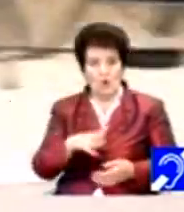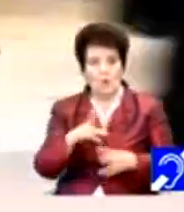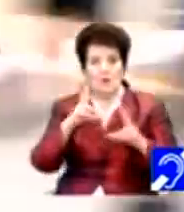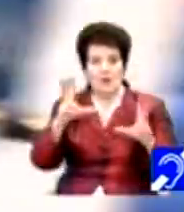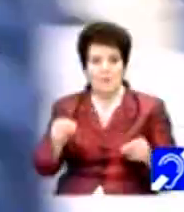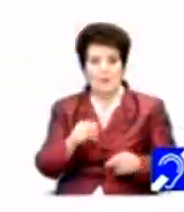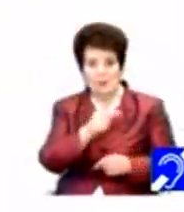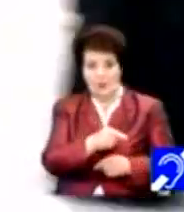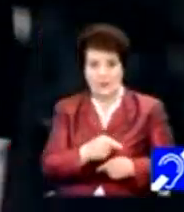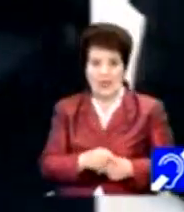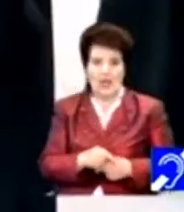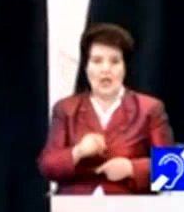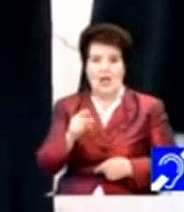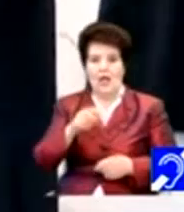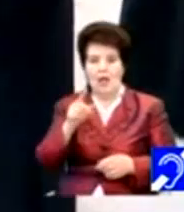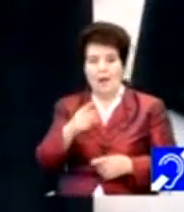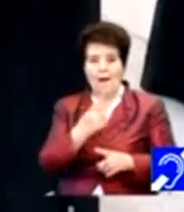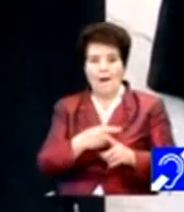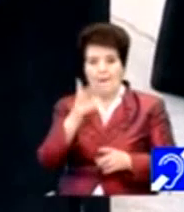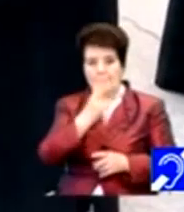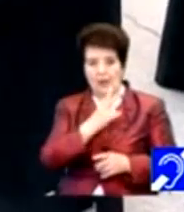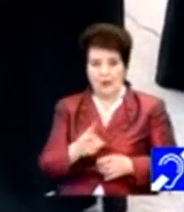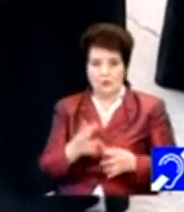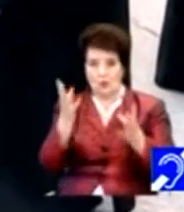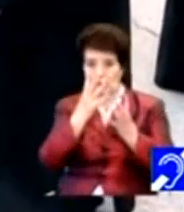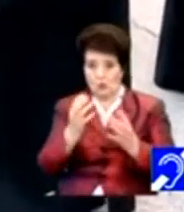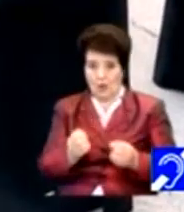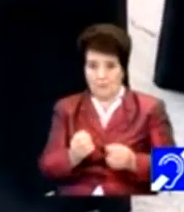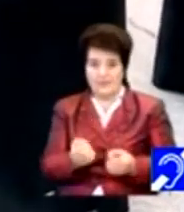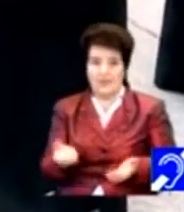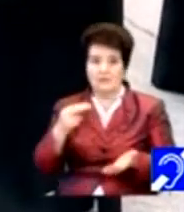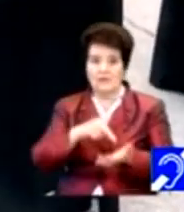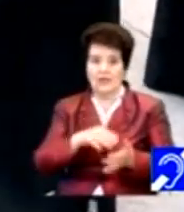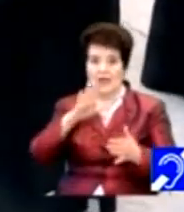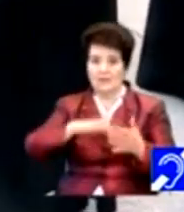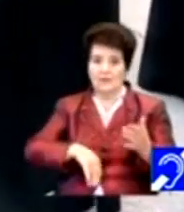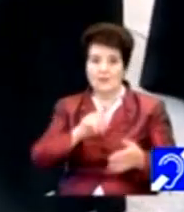promitea preoților să nu-și facă griji pentru că în noaptea învierii nu vor fi aplicate amenzi.